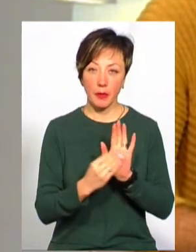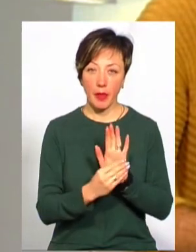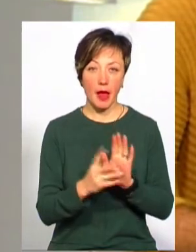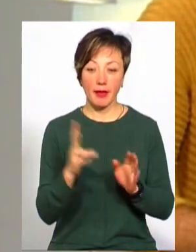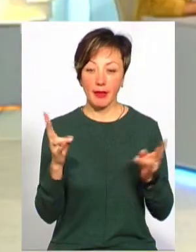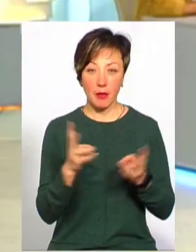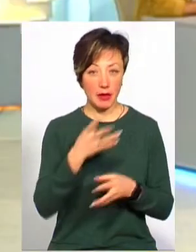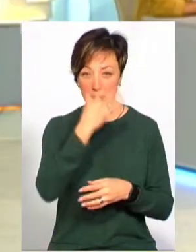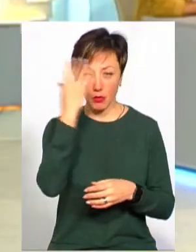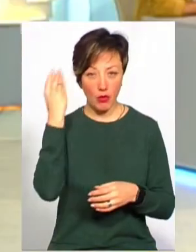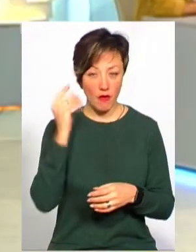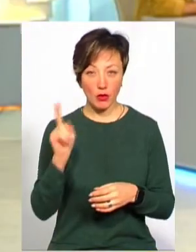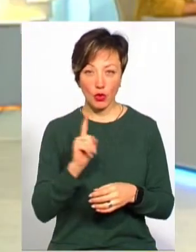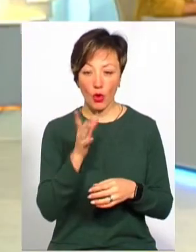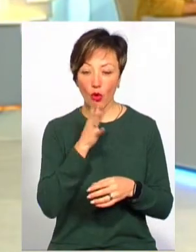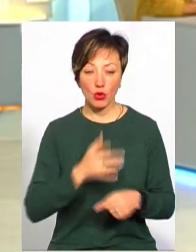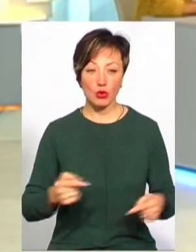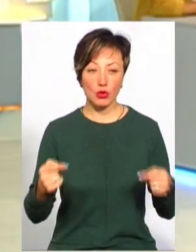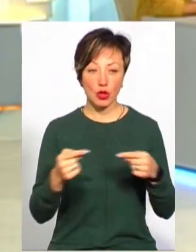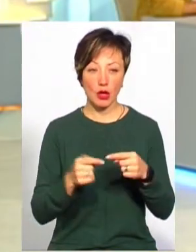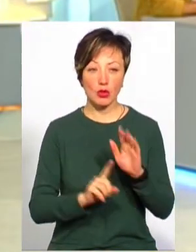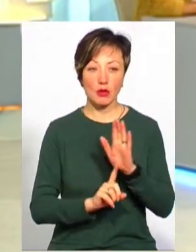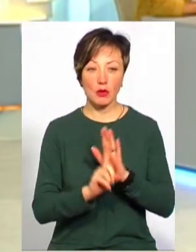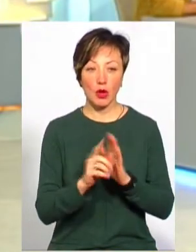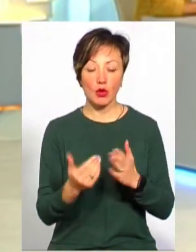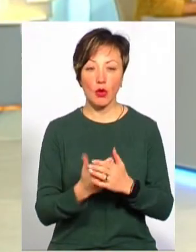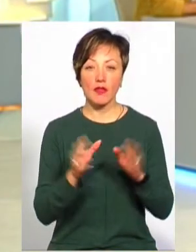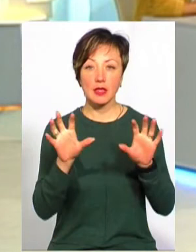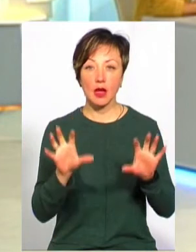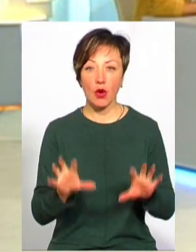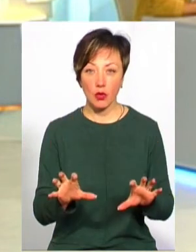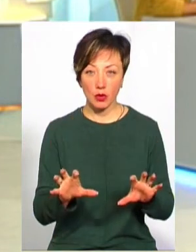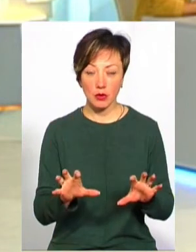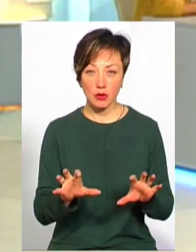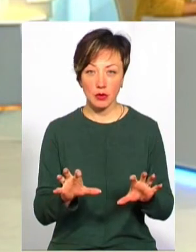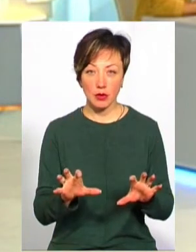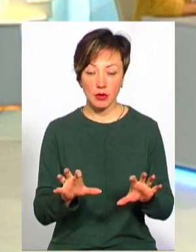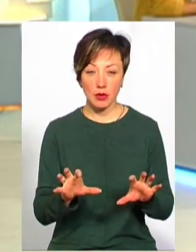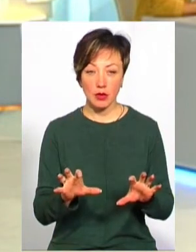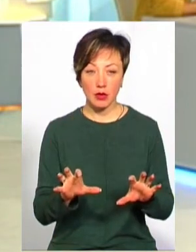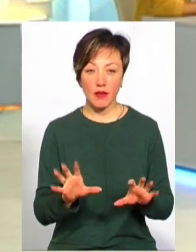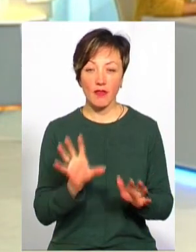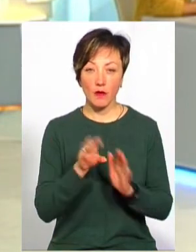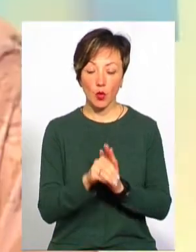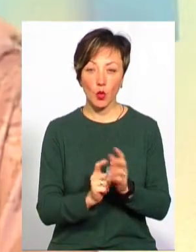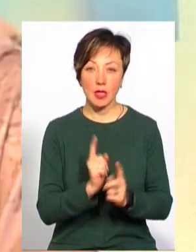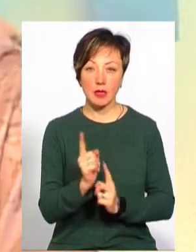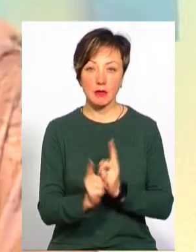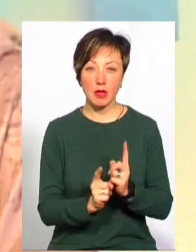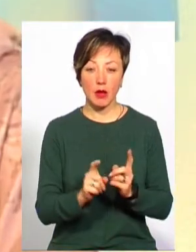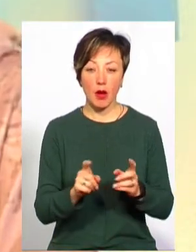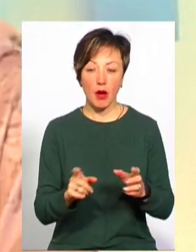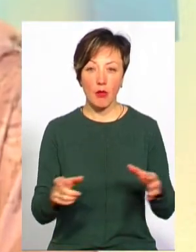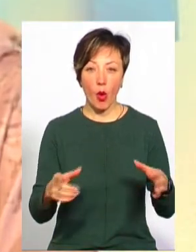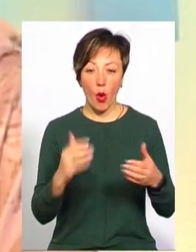не відкидати сторону, що вони одночасно запускають новий закон так от на про медіацію. І вносять зміни до кодексу